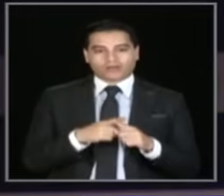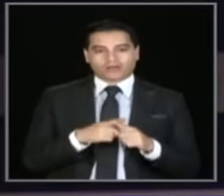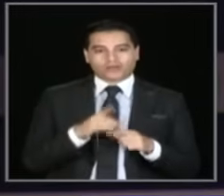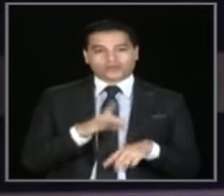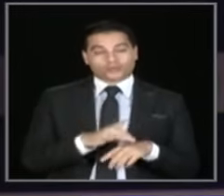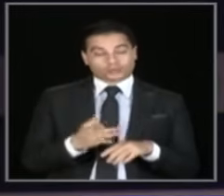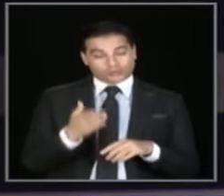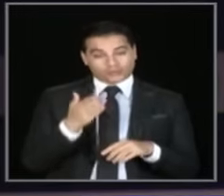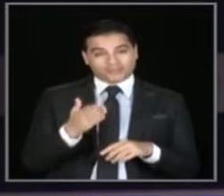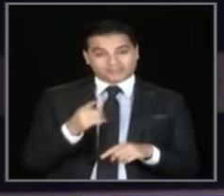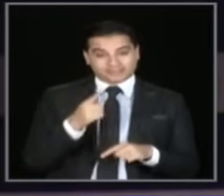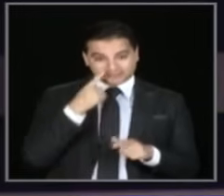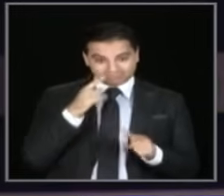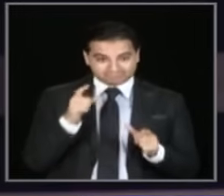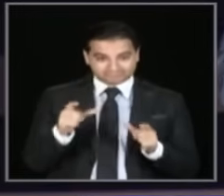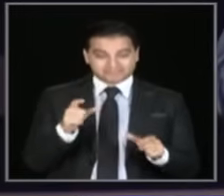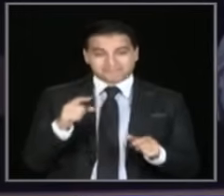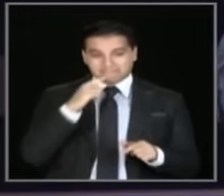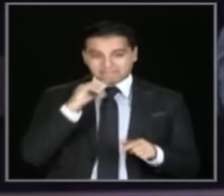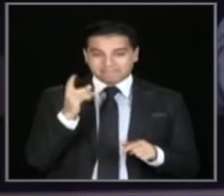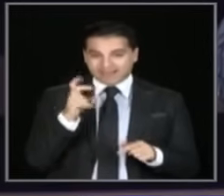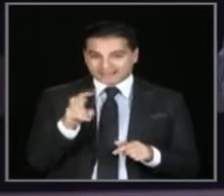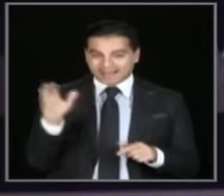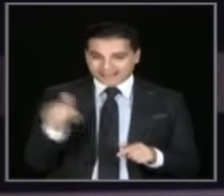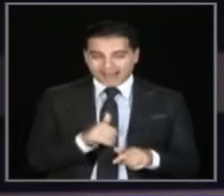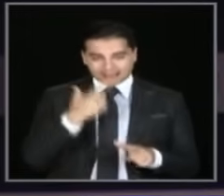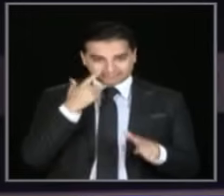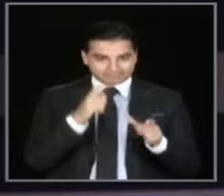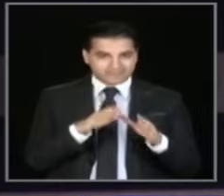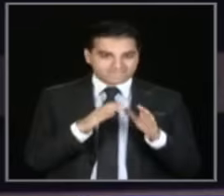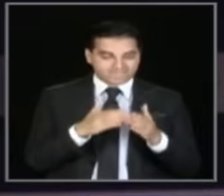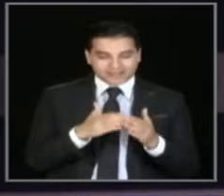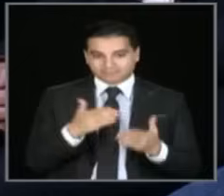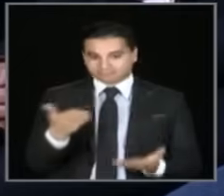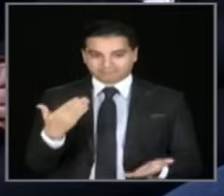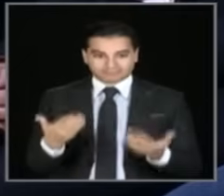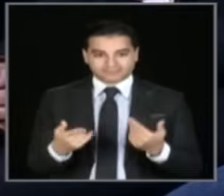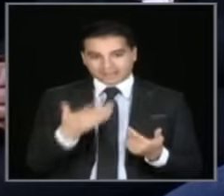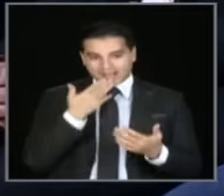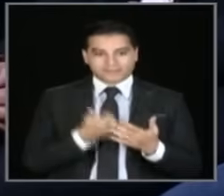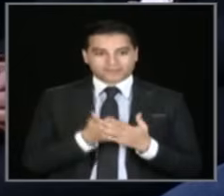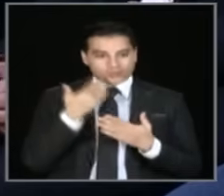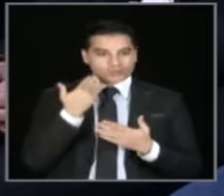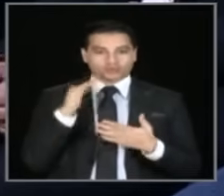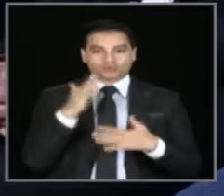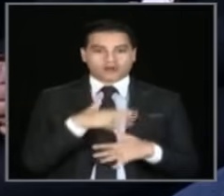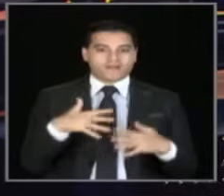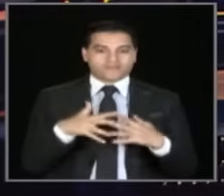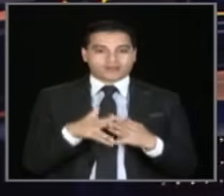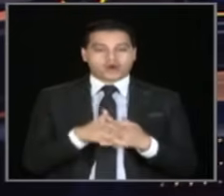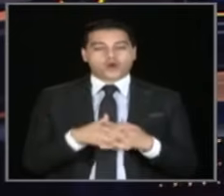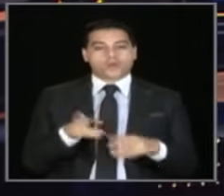دكتور، يعني أنك تهتم أن منا تيجي معاك عشان تشجع فريقك ده شيء يسعدنا ويشرفنا. ويا